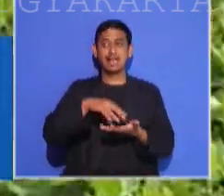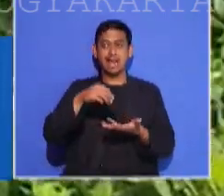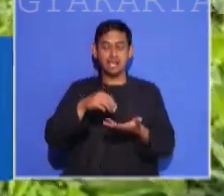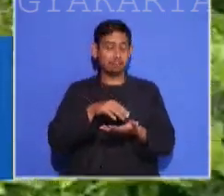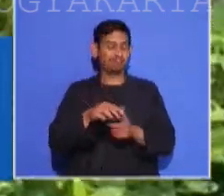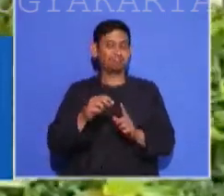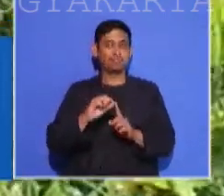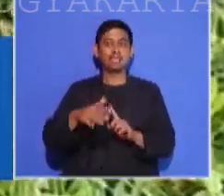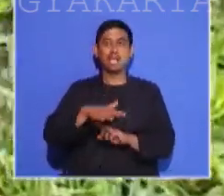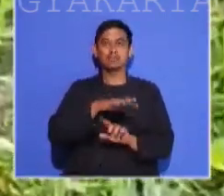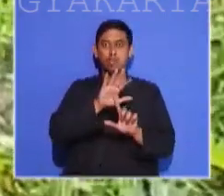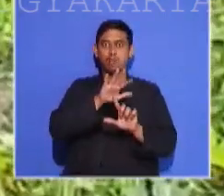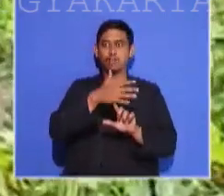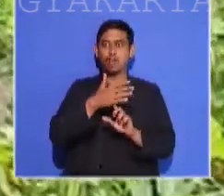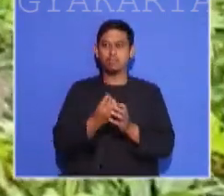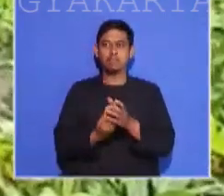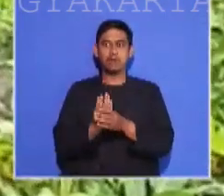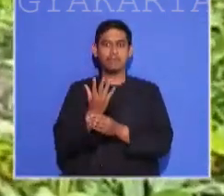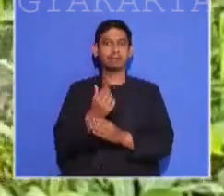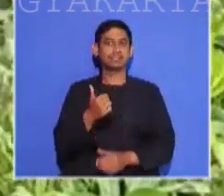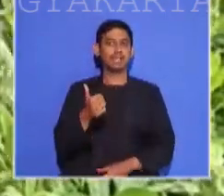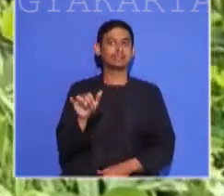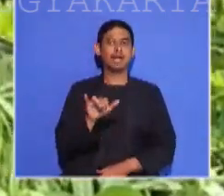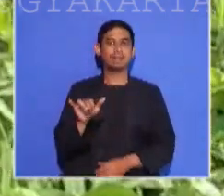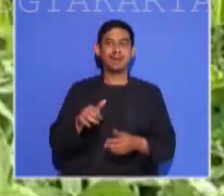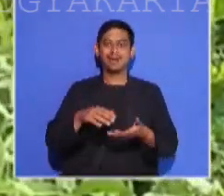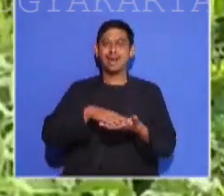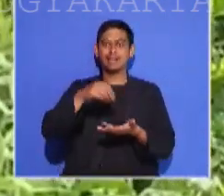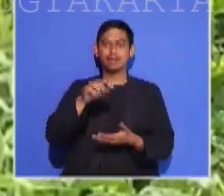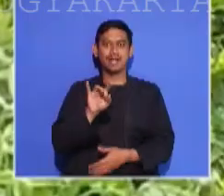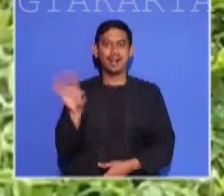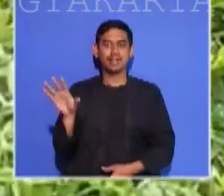dipun tanem ing lahan umumipun. Bekaten Witilan Abdul Rohim Asung Palapuran.